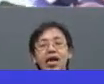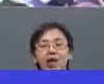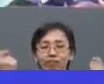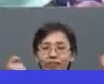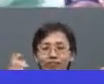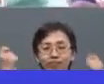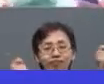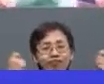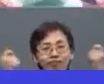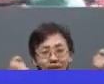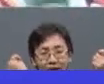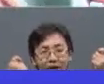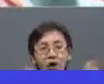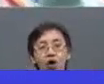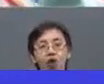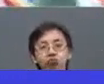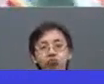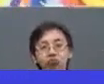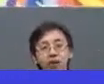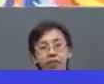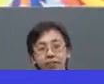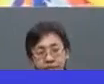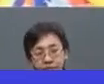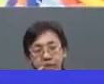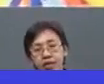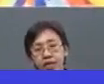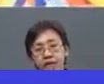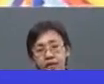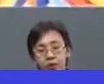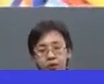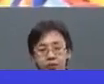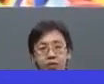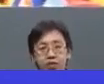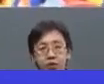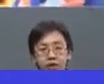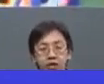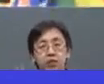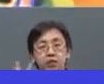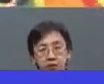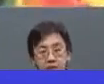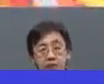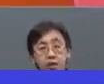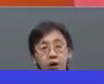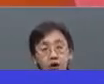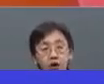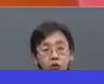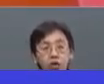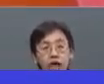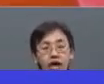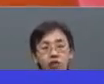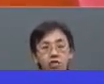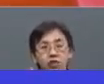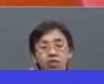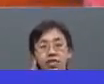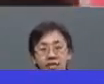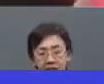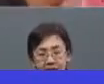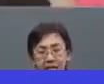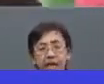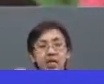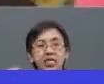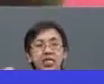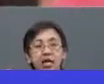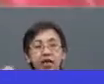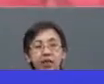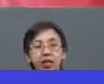เลยฮะก่อนหน้าเพื่อนเลยคกรุงเทพเนี่ย 31ก็วันุยิ่งใหญ่ฮะอลังการมาก